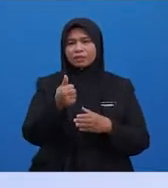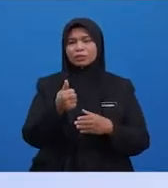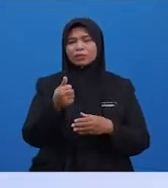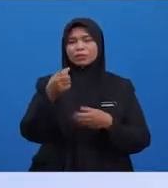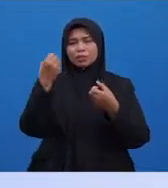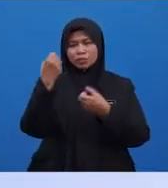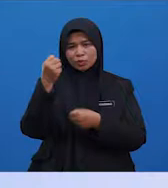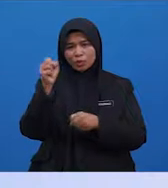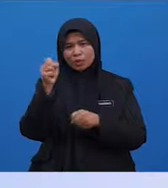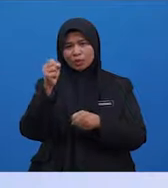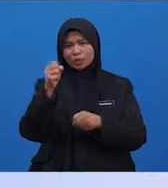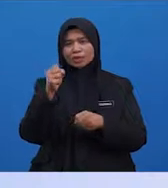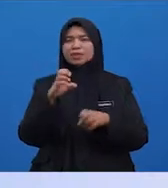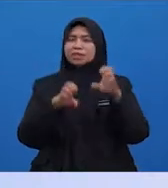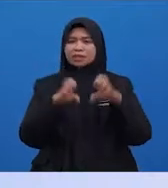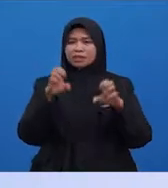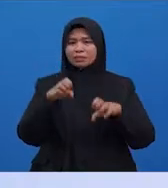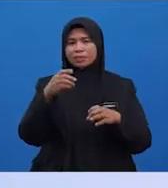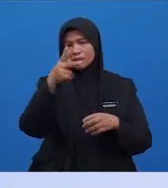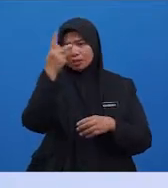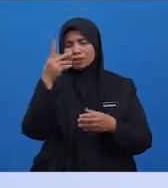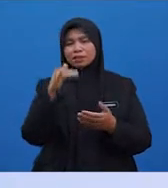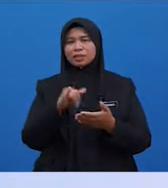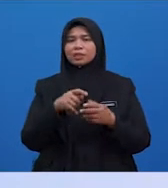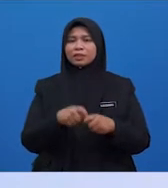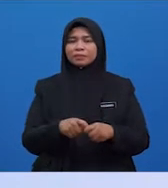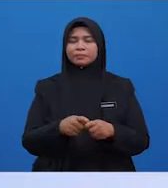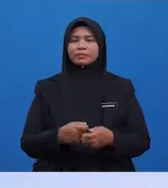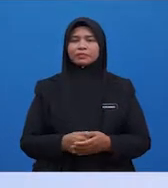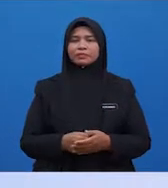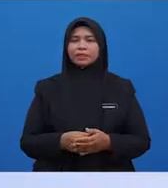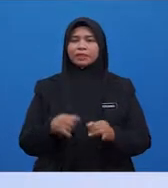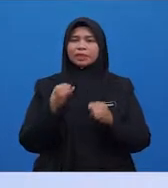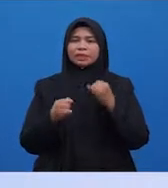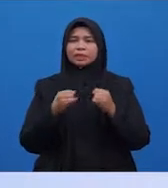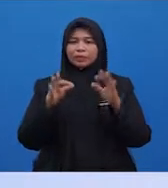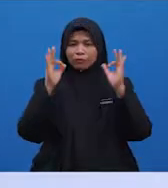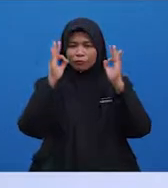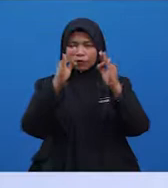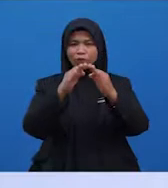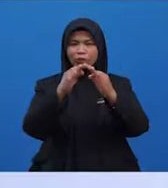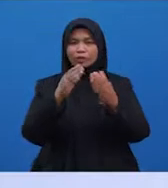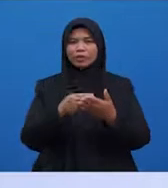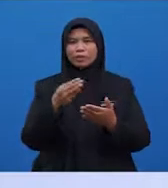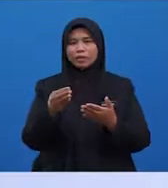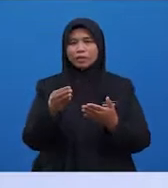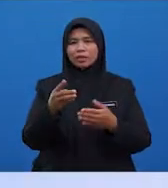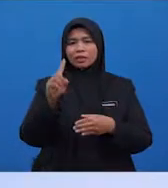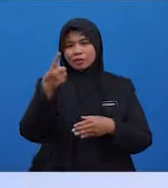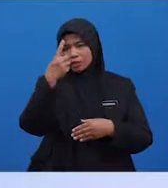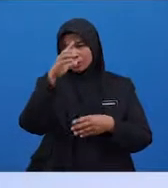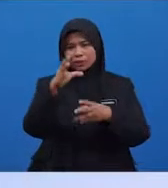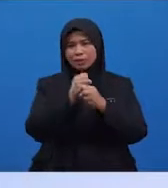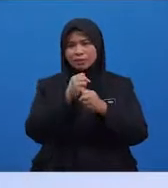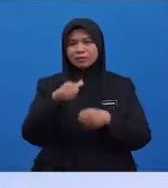menetapkan matlamat dan tindakan seseorang. Jika tumpuan diberikan semata-mata untuk mencapai